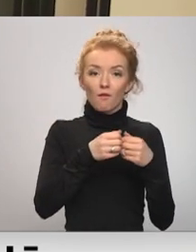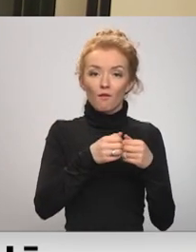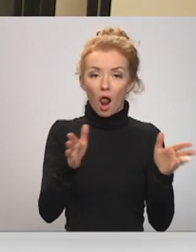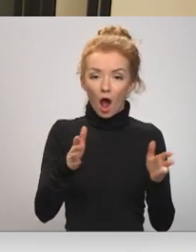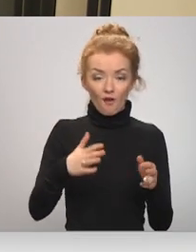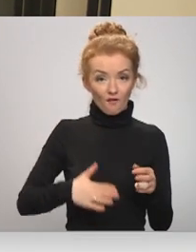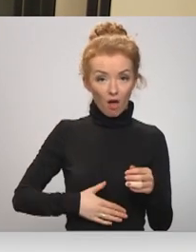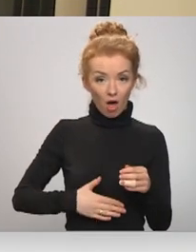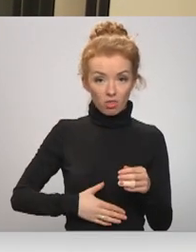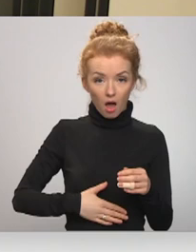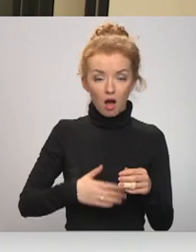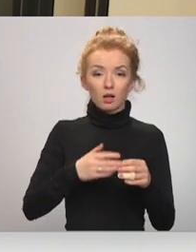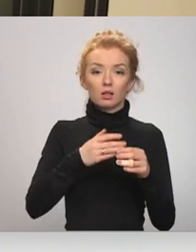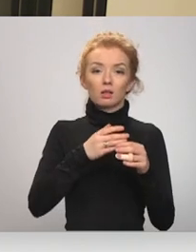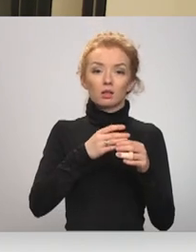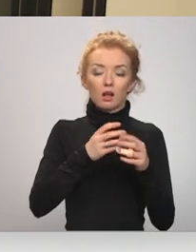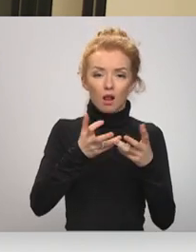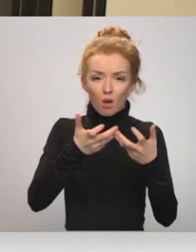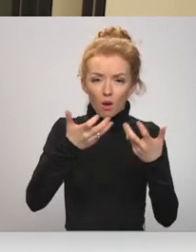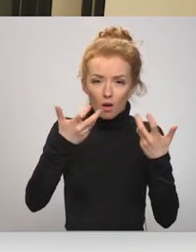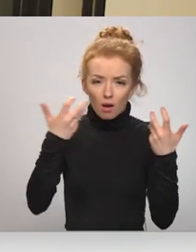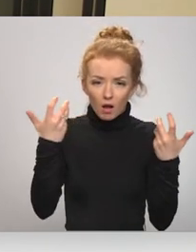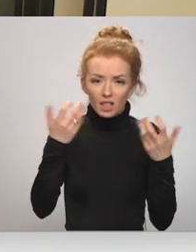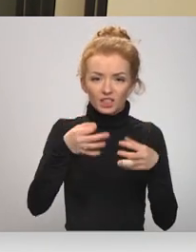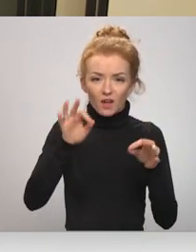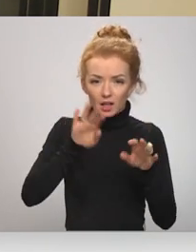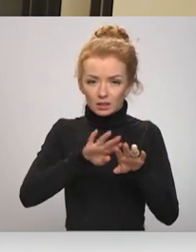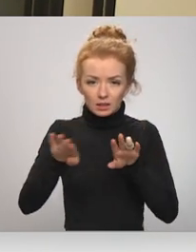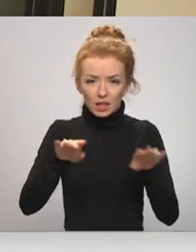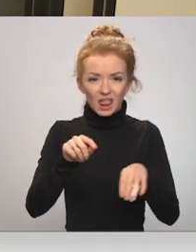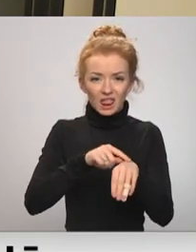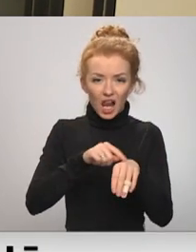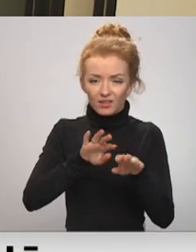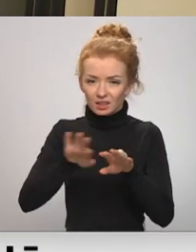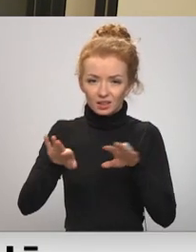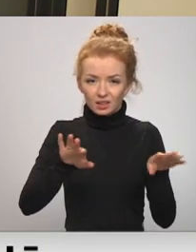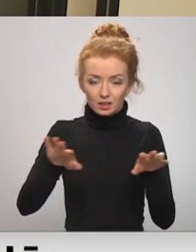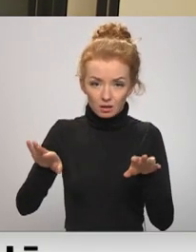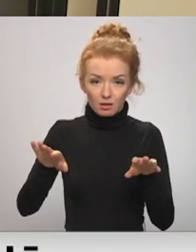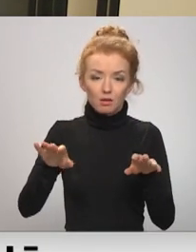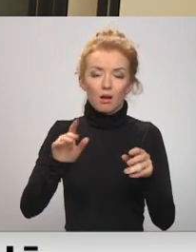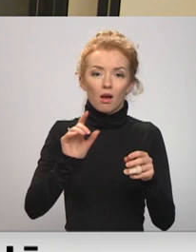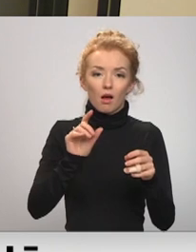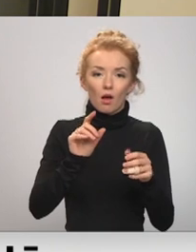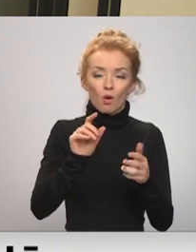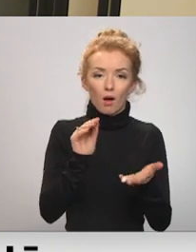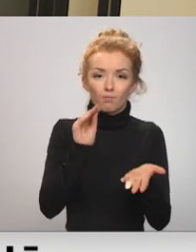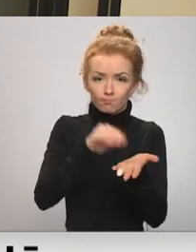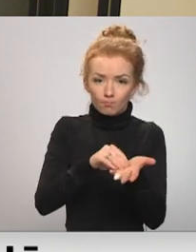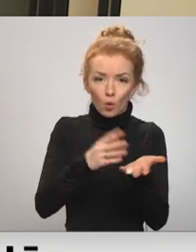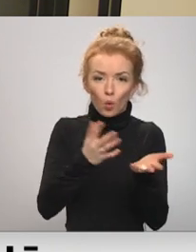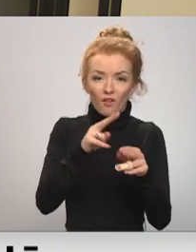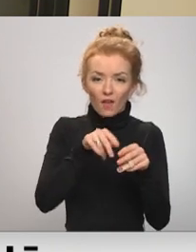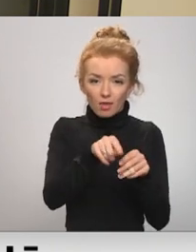vaļā izdalījām visas struktūras, kas ir šeit svarīgi, nervus, atzīmējām to vietu, kas ir jāizņem